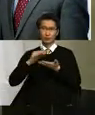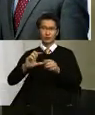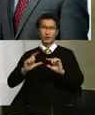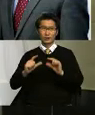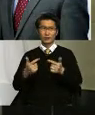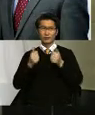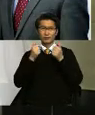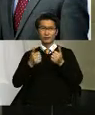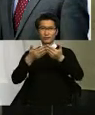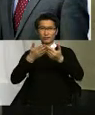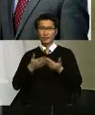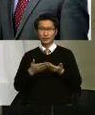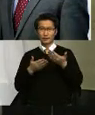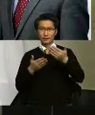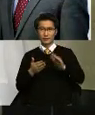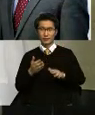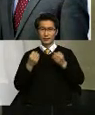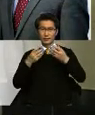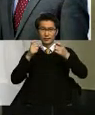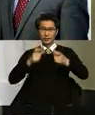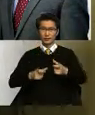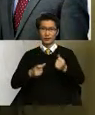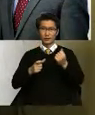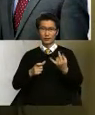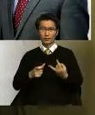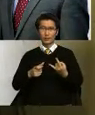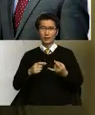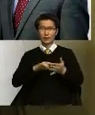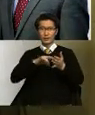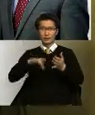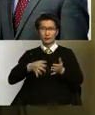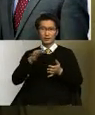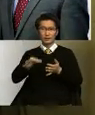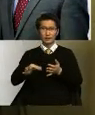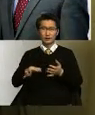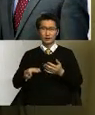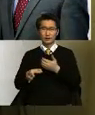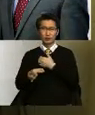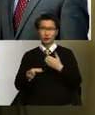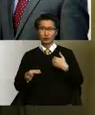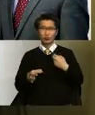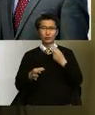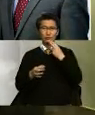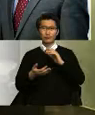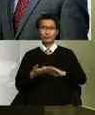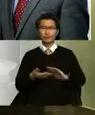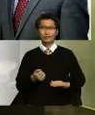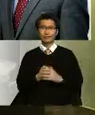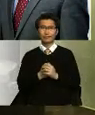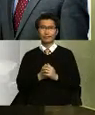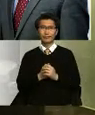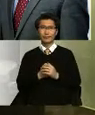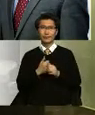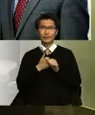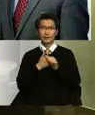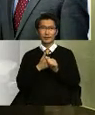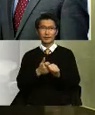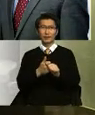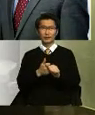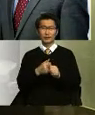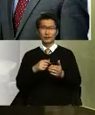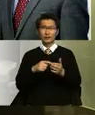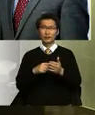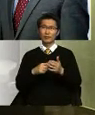된다는 판결을 받았지만 새마을회가 밀린 공과금을 낼 여력이 없는 것으로 알려졌습니다. 네. 따라서